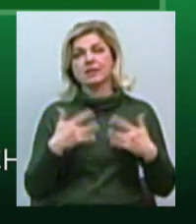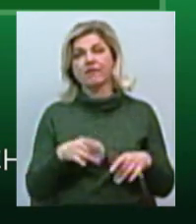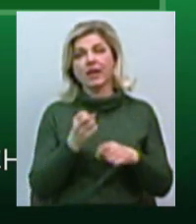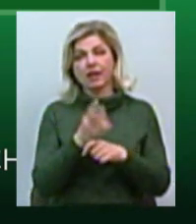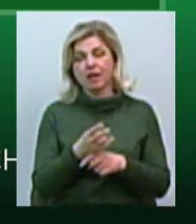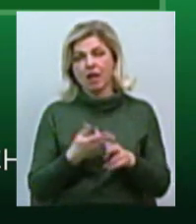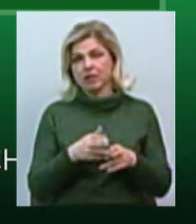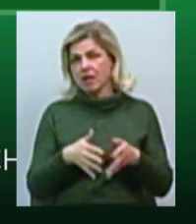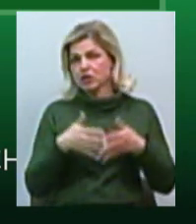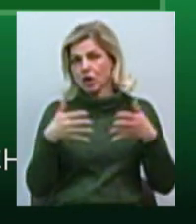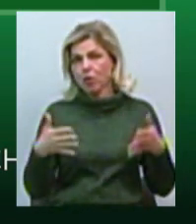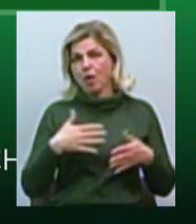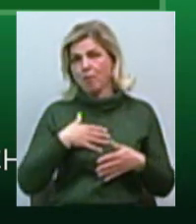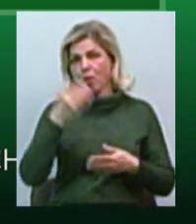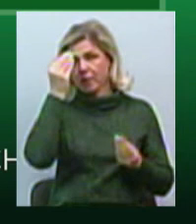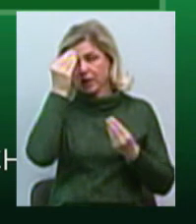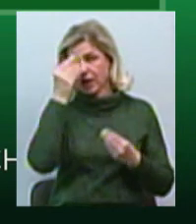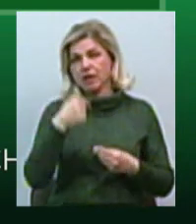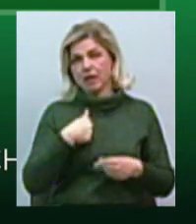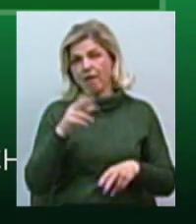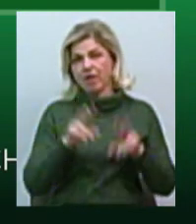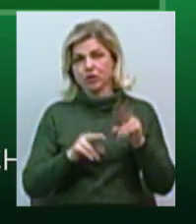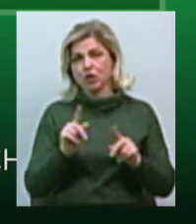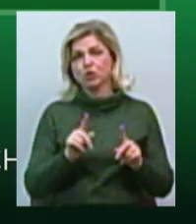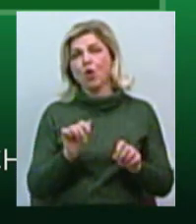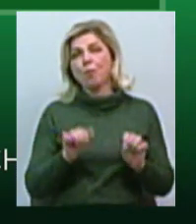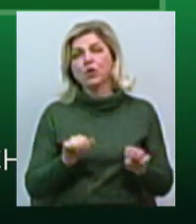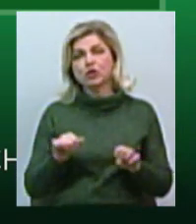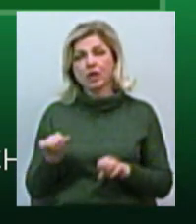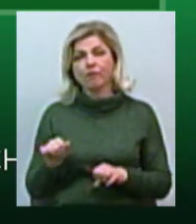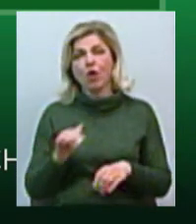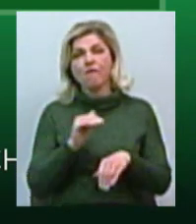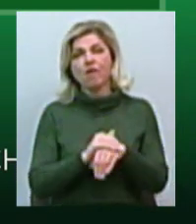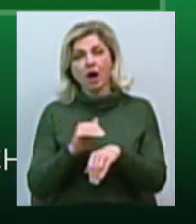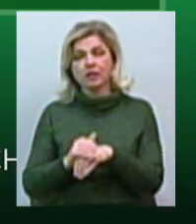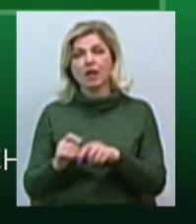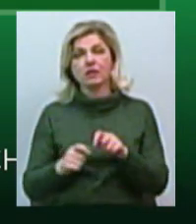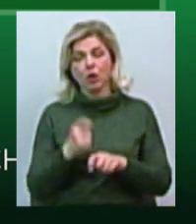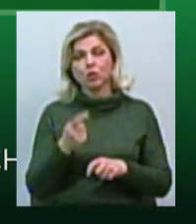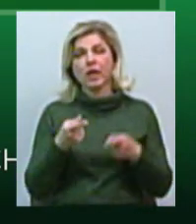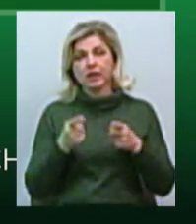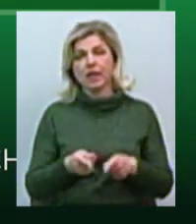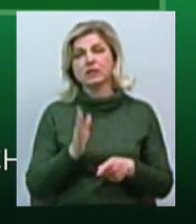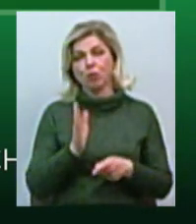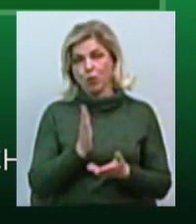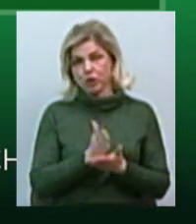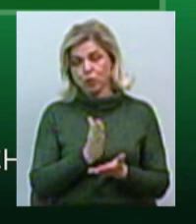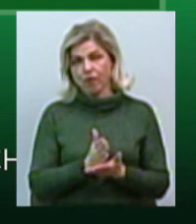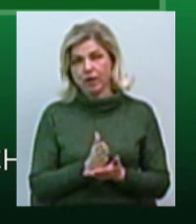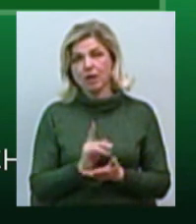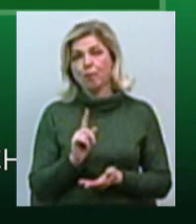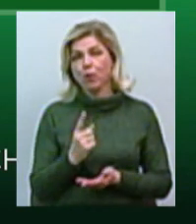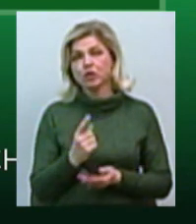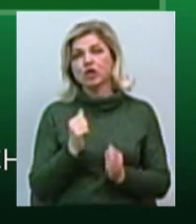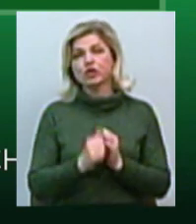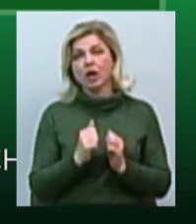надто широким, на мою думку, тому я вважаю, що можливо факти порушення дійсно будуть існувати, оскільки